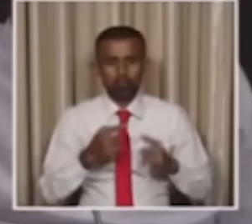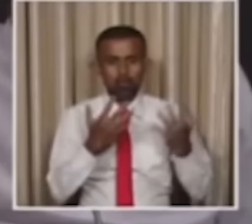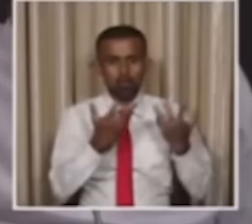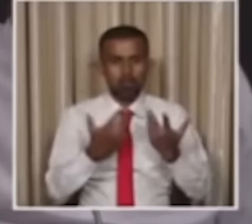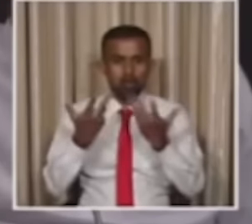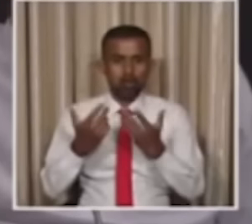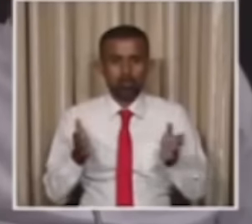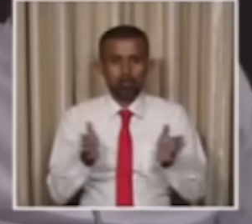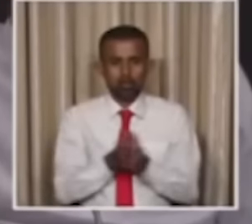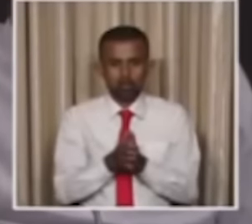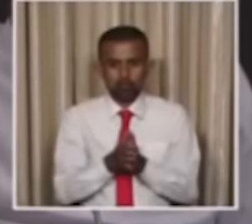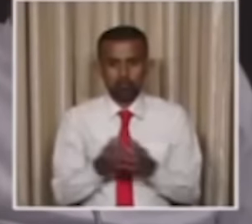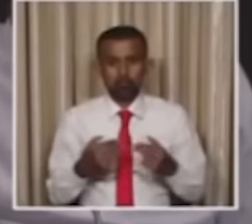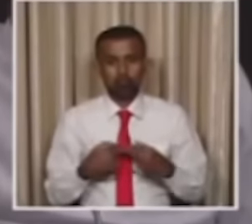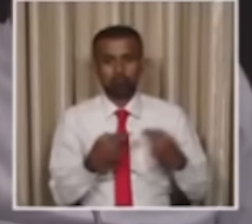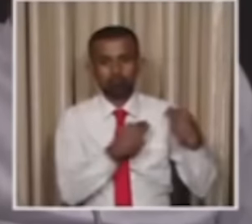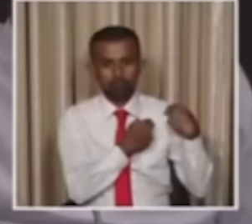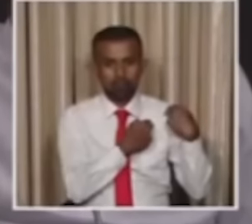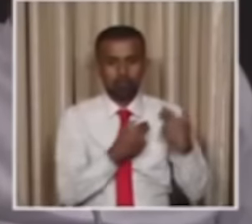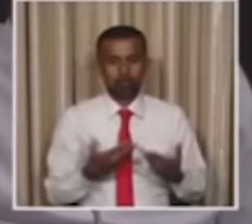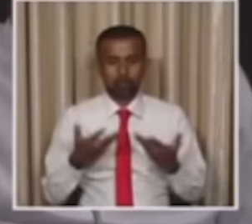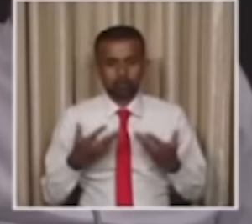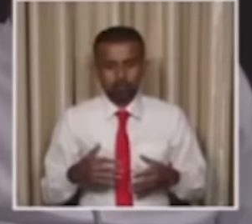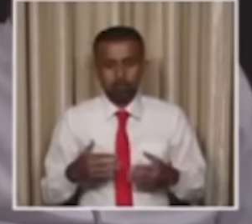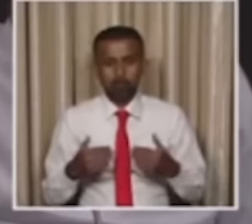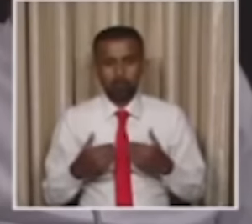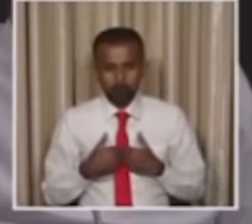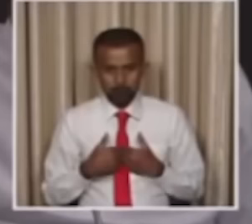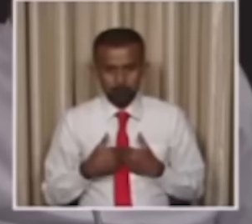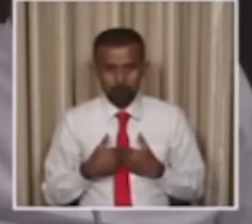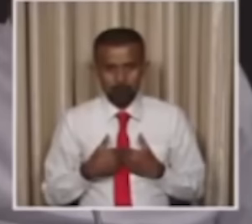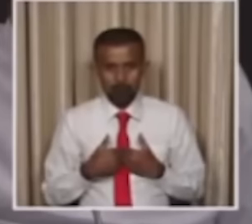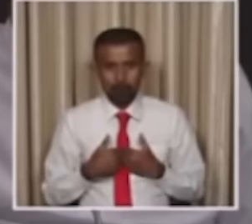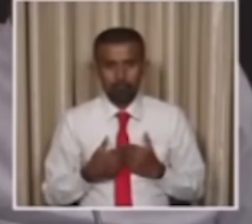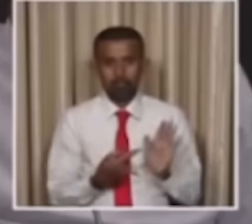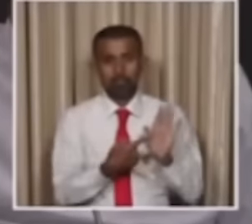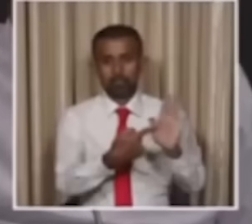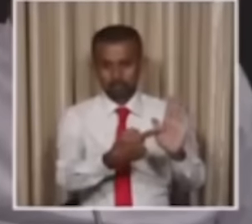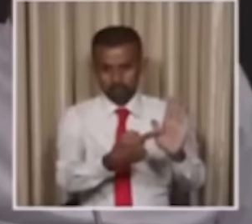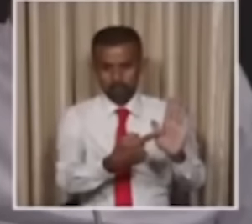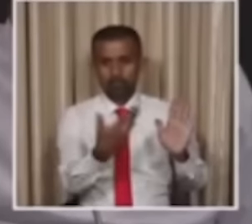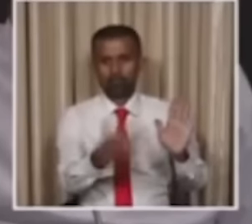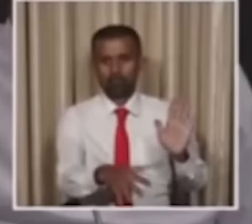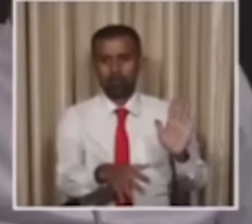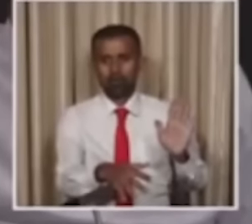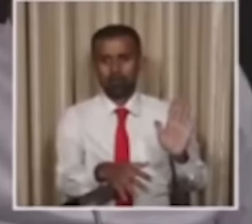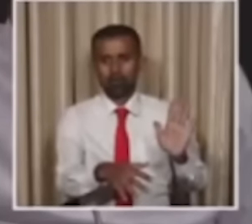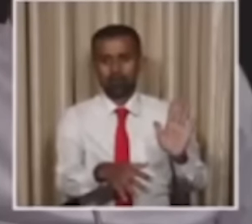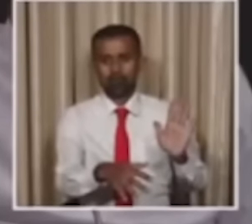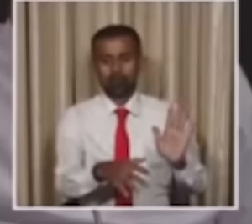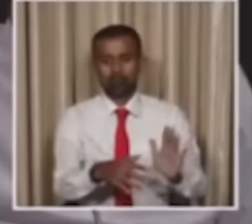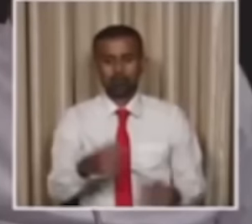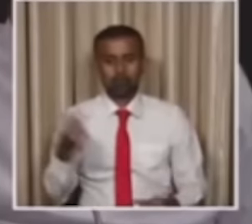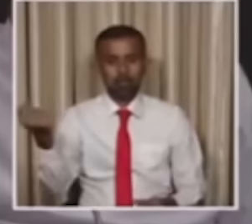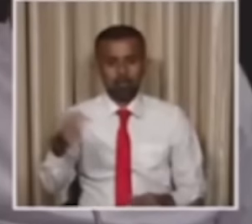ලේඛන සහිතව මම වගකීම් බාර අරගෙන මම පෙන්නුම් කළා විතරක් නෙවෙයි එතන